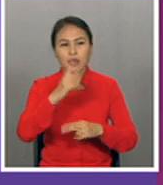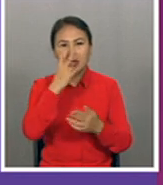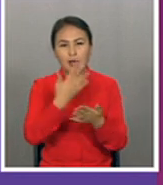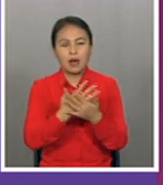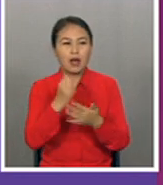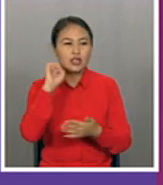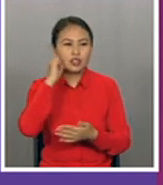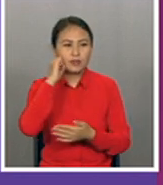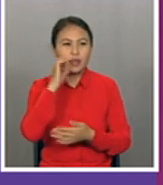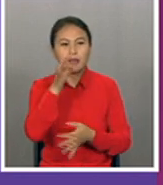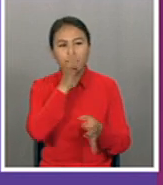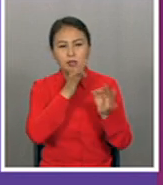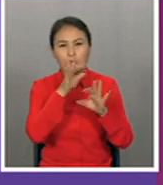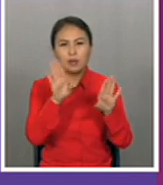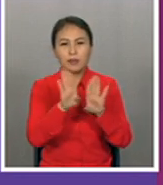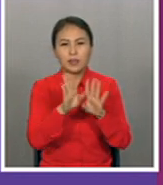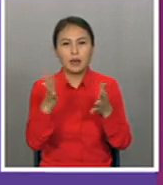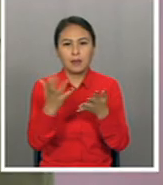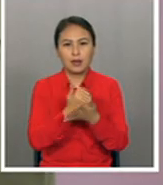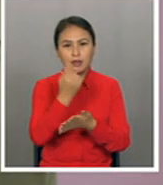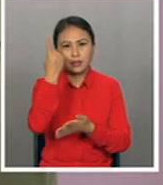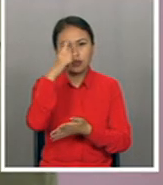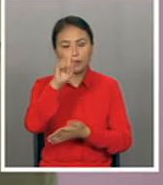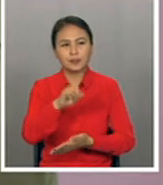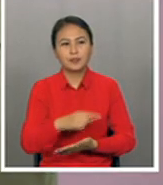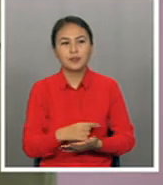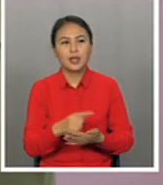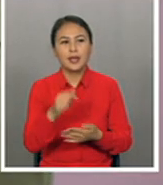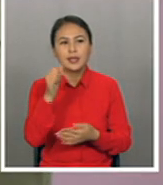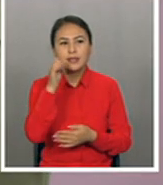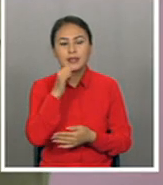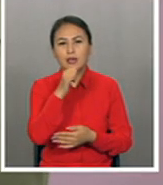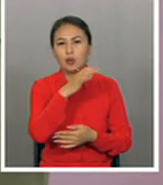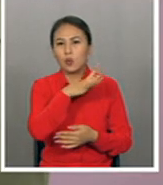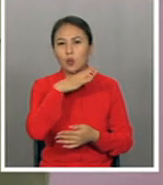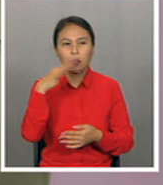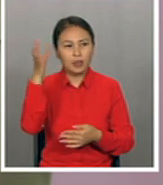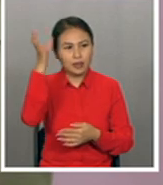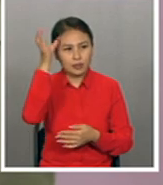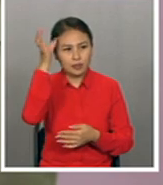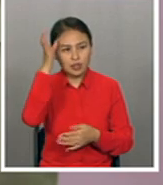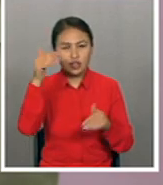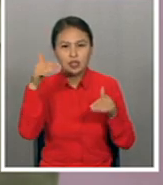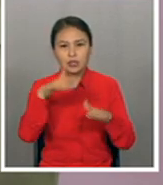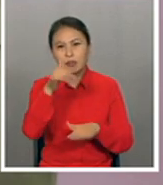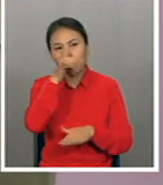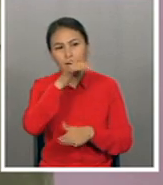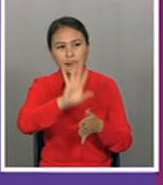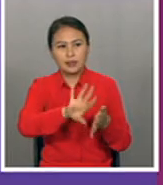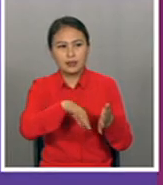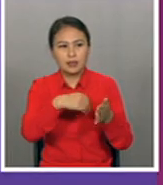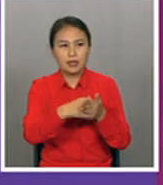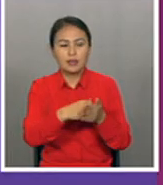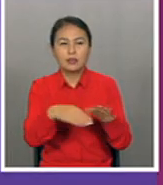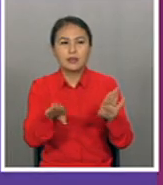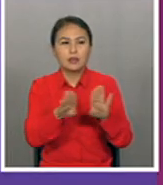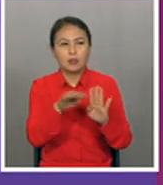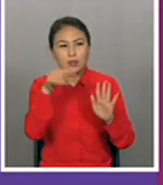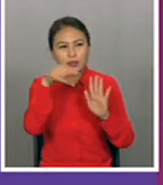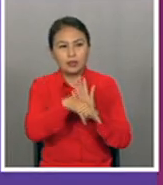әжемді дәрі дойлап табалсам. Сырлары көп ғылымның, шешілмеген әлі де.